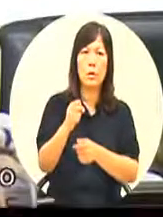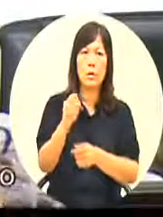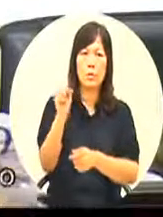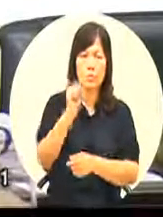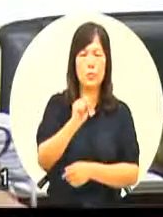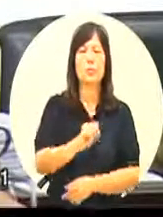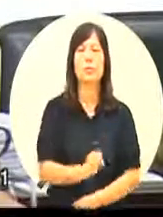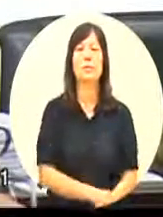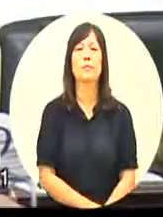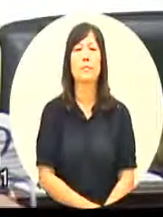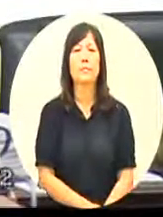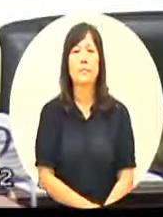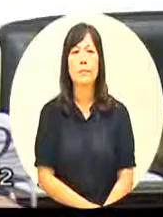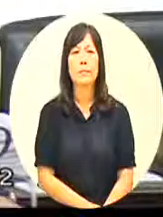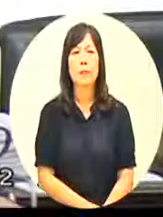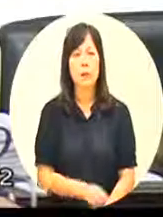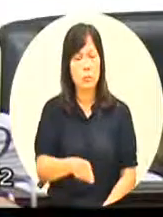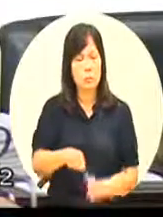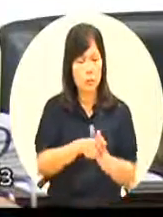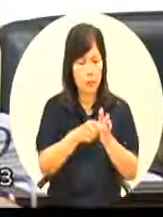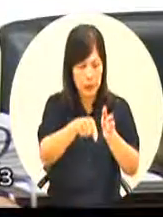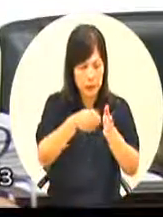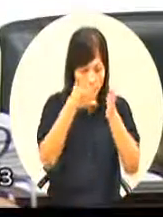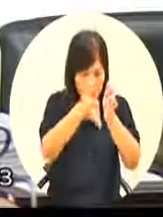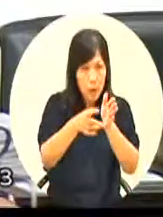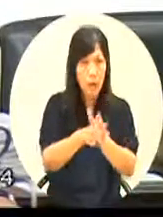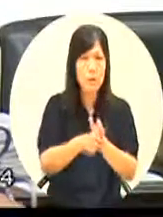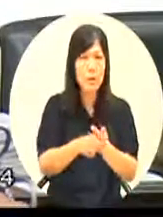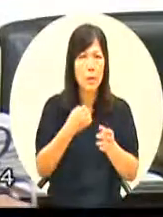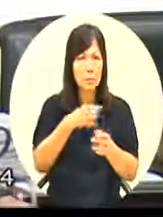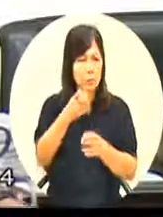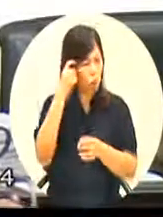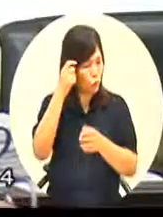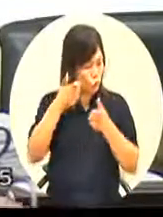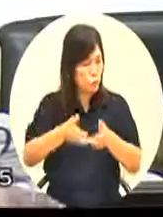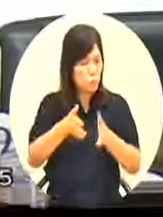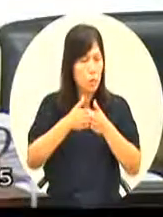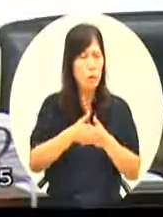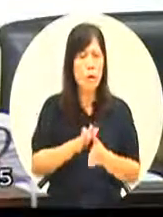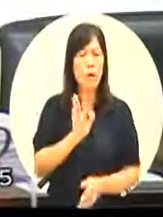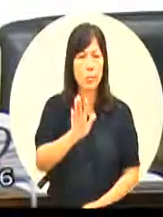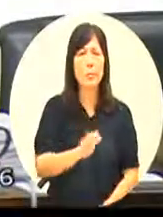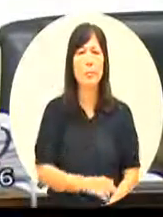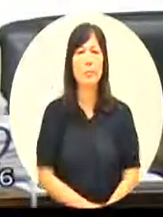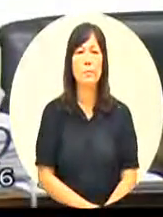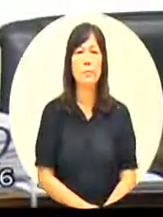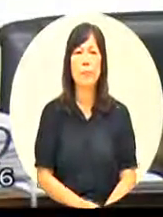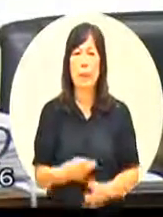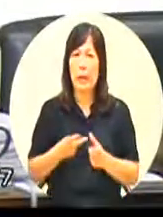这个权利啦。那我想从这个角度去看的话，其实这个是蛮重要。那第二个呢，那我